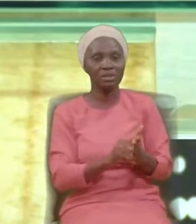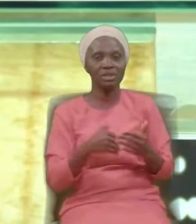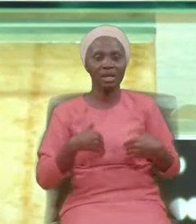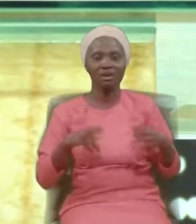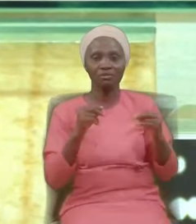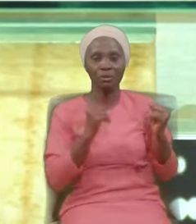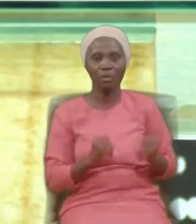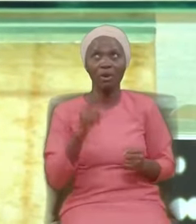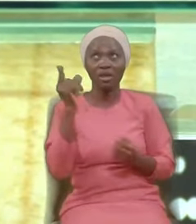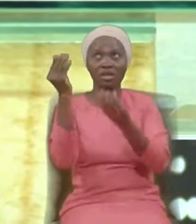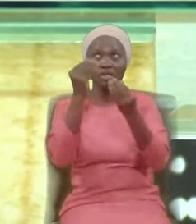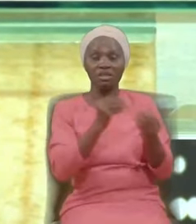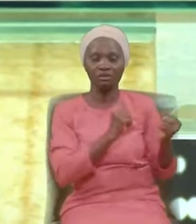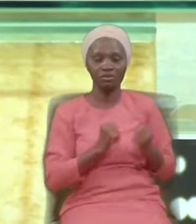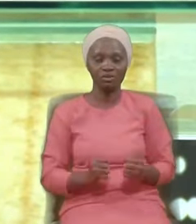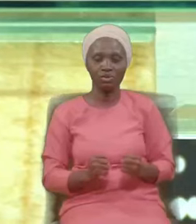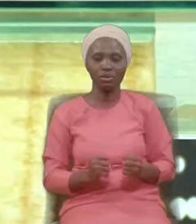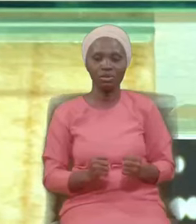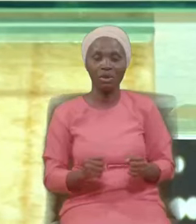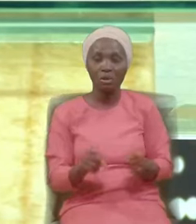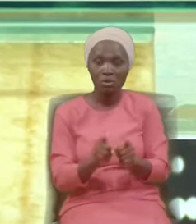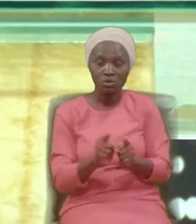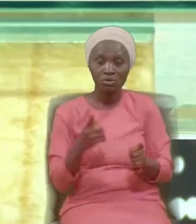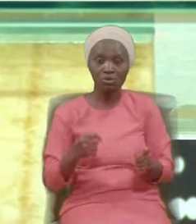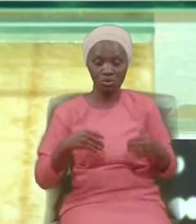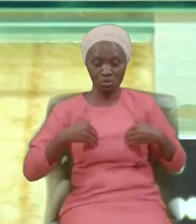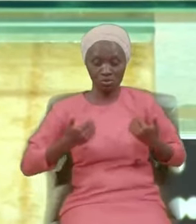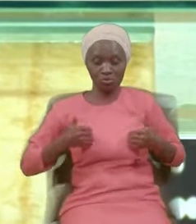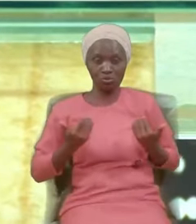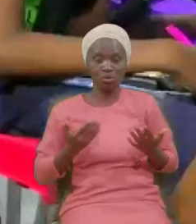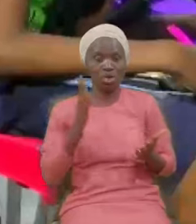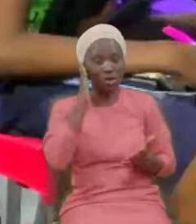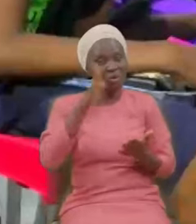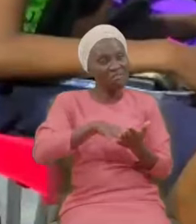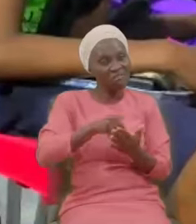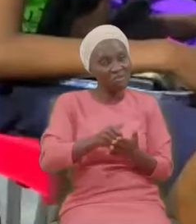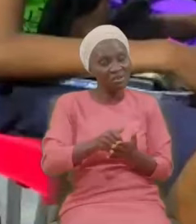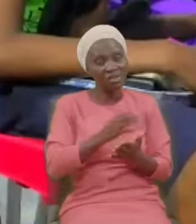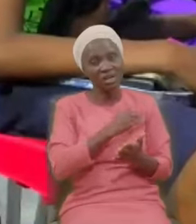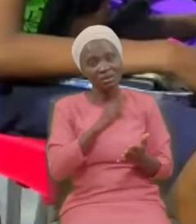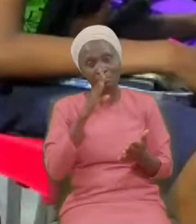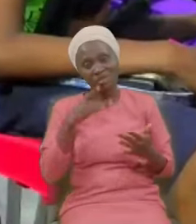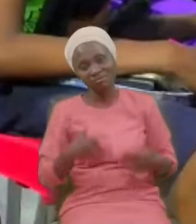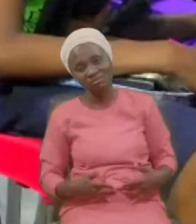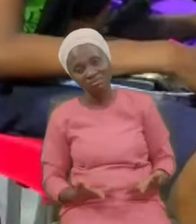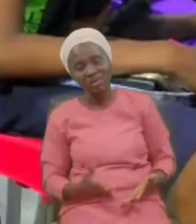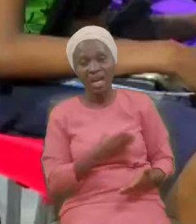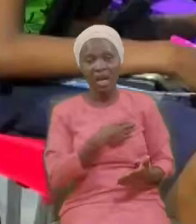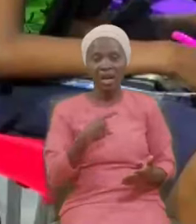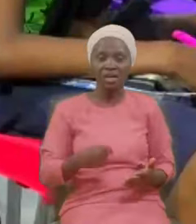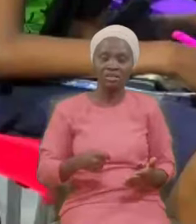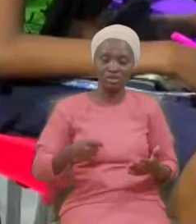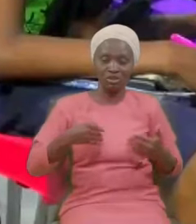de celui qui tombe en défaillance. Les adolescents se fatiguent et se lassent. Et